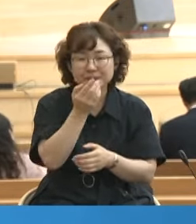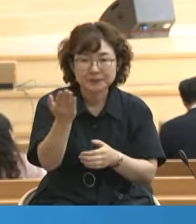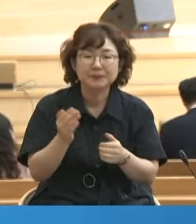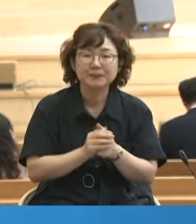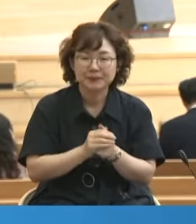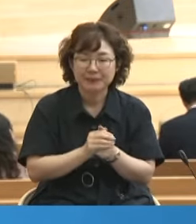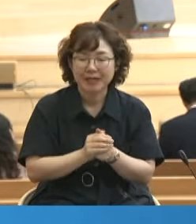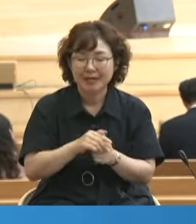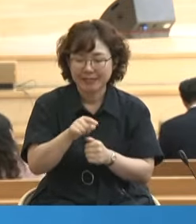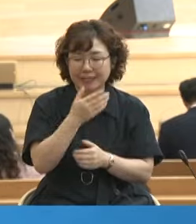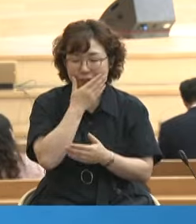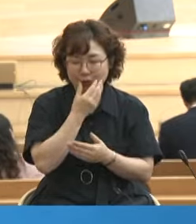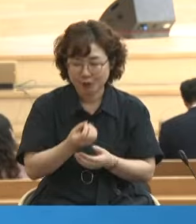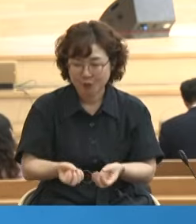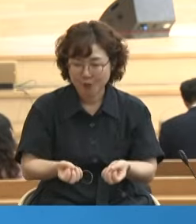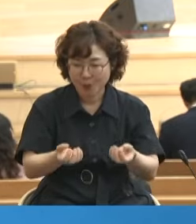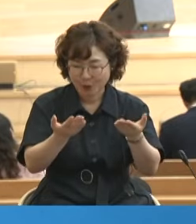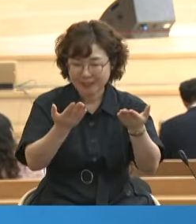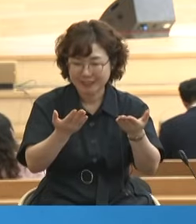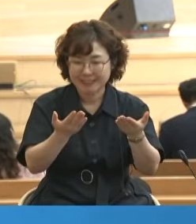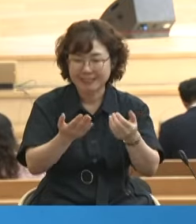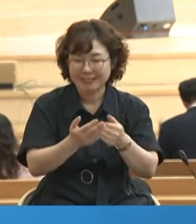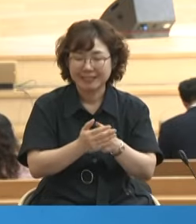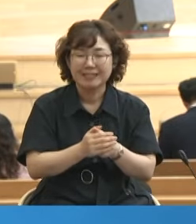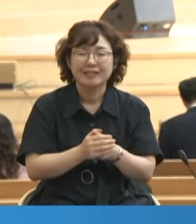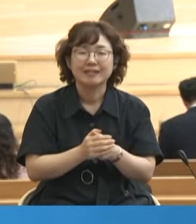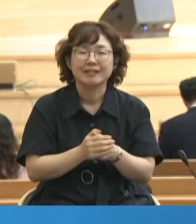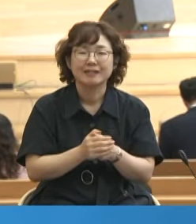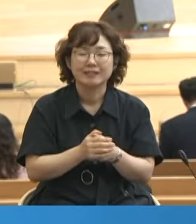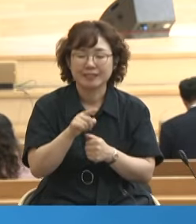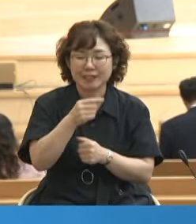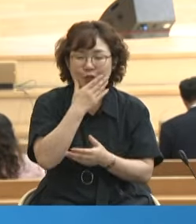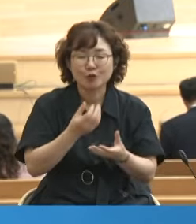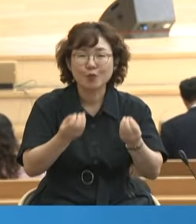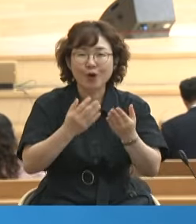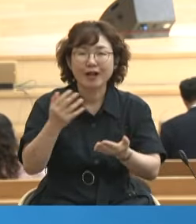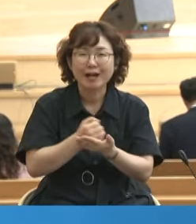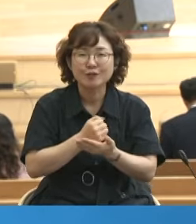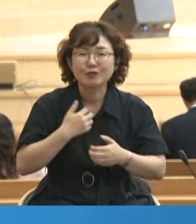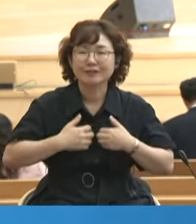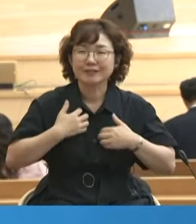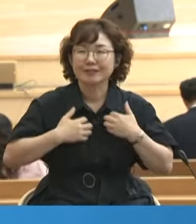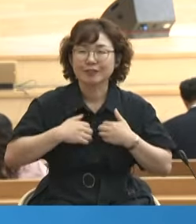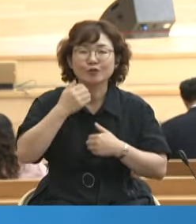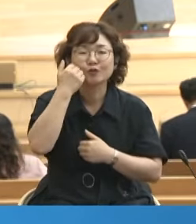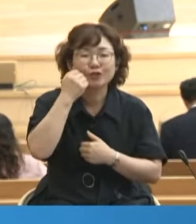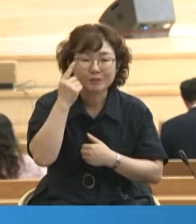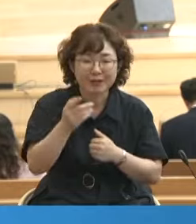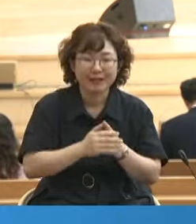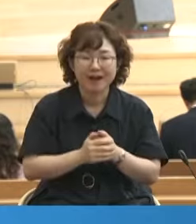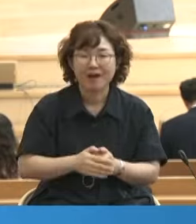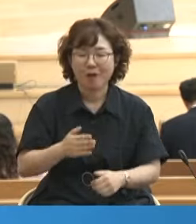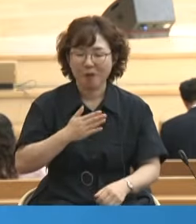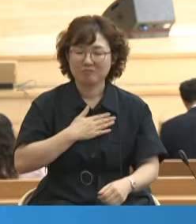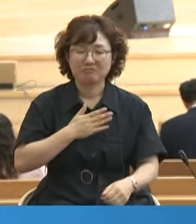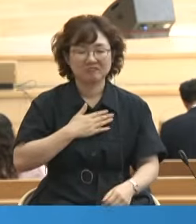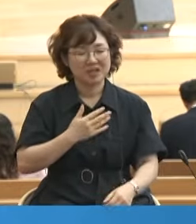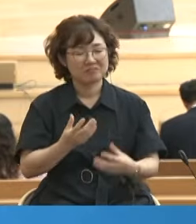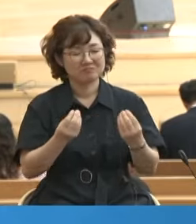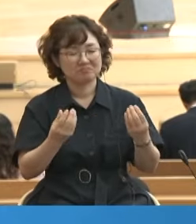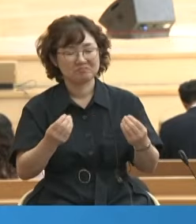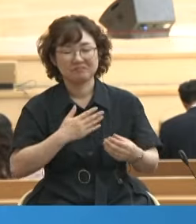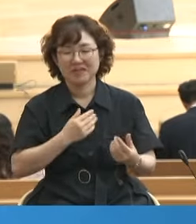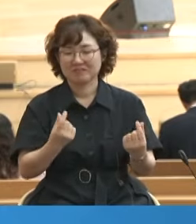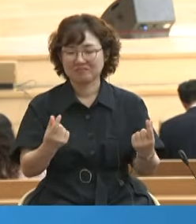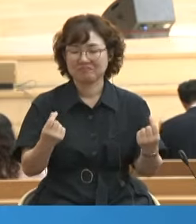아멘. 이 축복 다시 복습하면 그 축복을 누가 누린다고요? 된 줄 알고 고개 빳빳하게